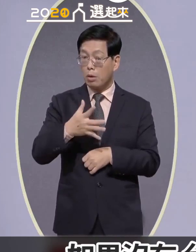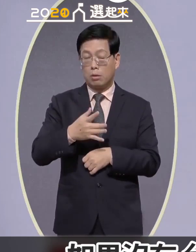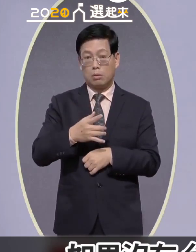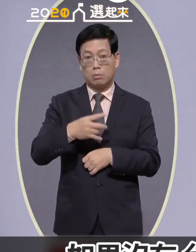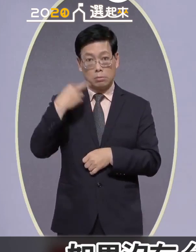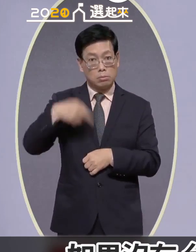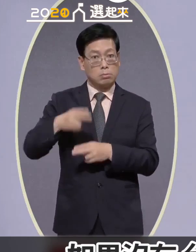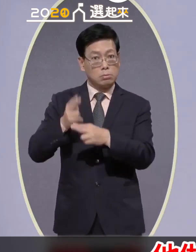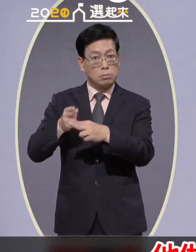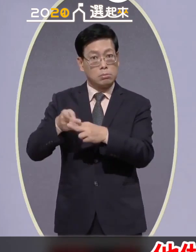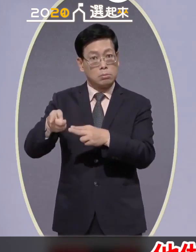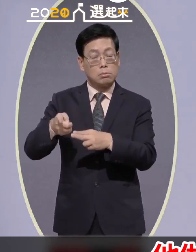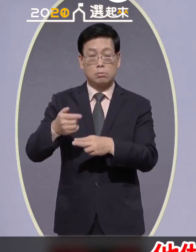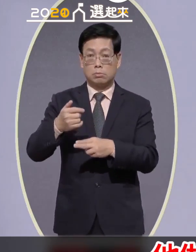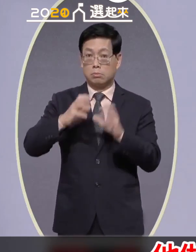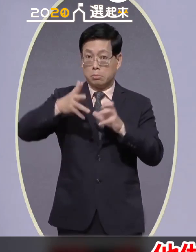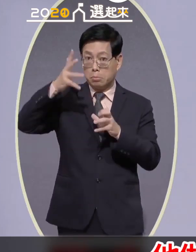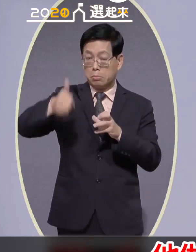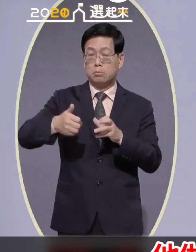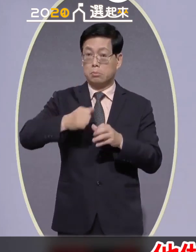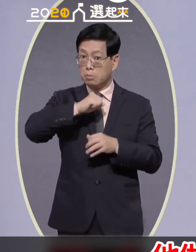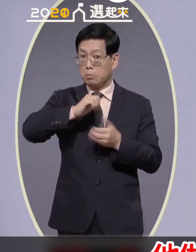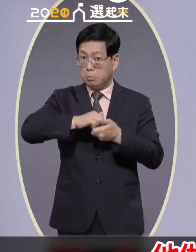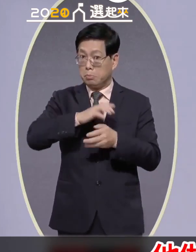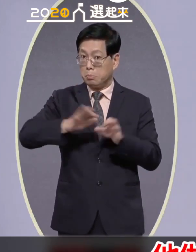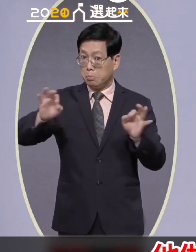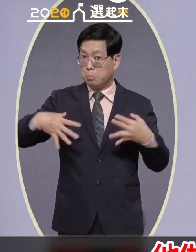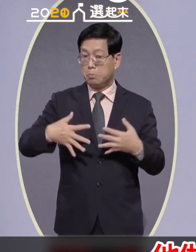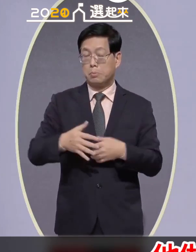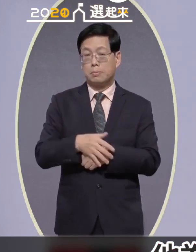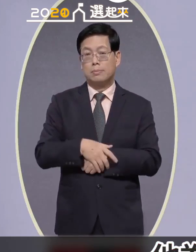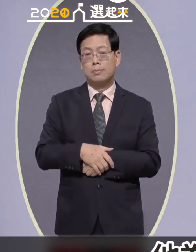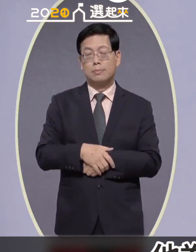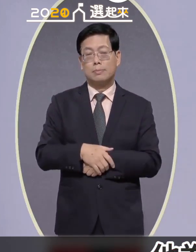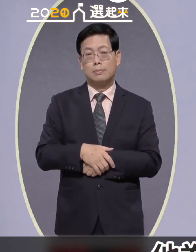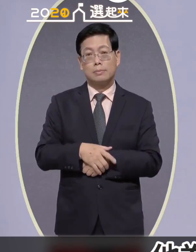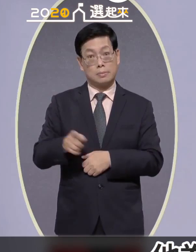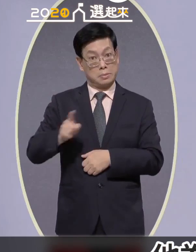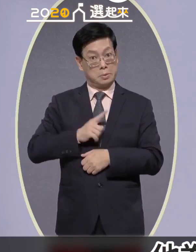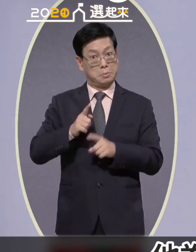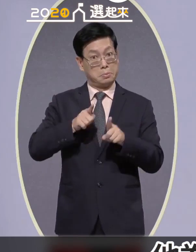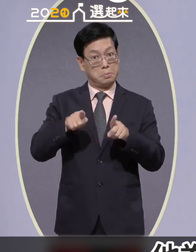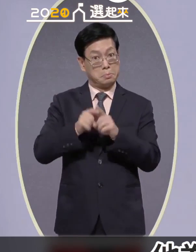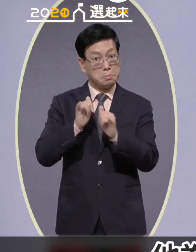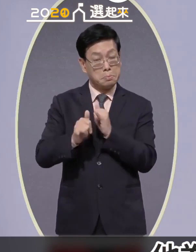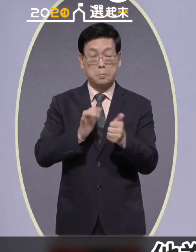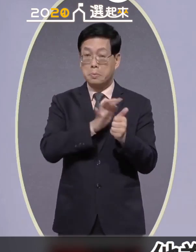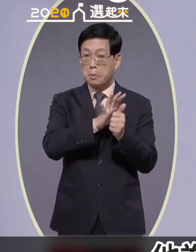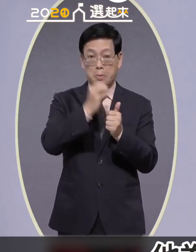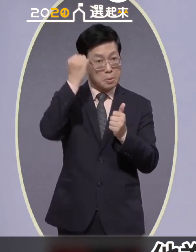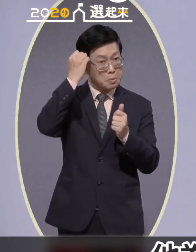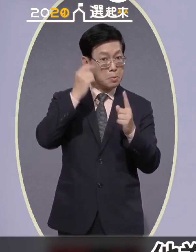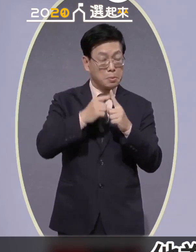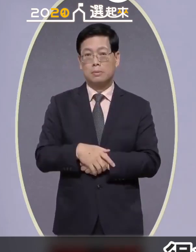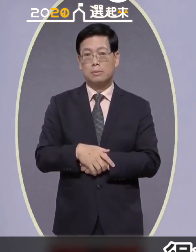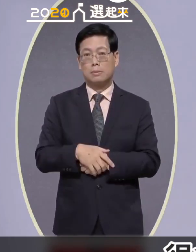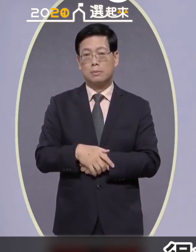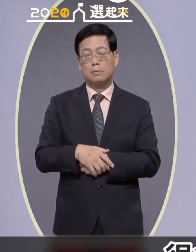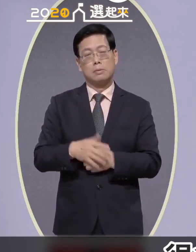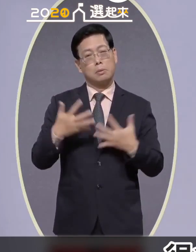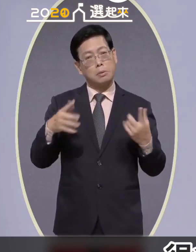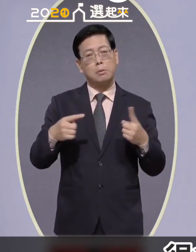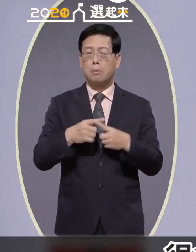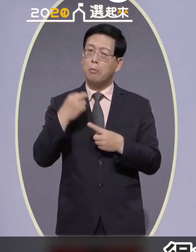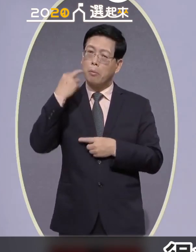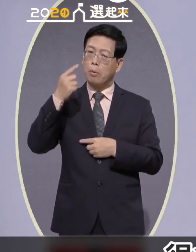凭什么相信他做总统台湾就会发大财？他为庶民为苦人做了什么？很多